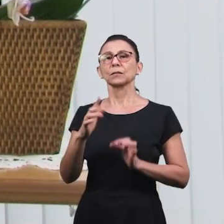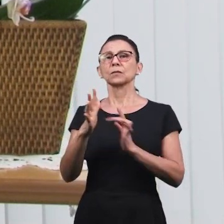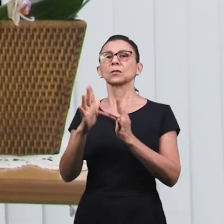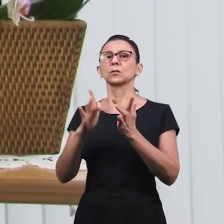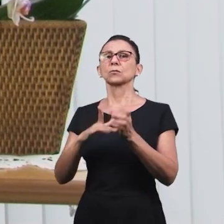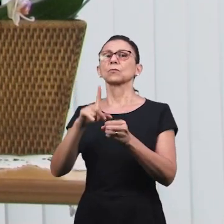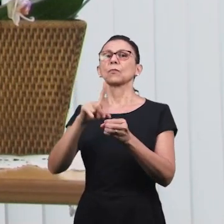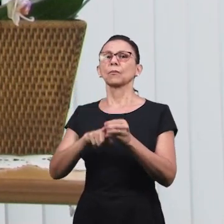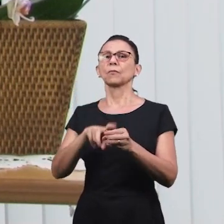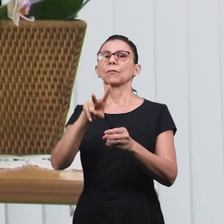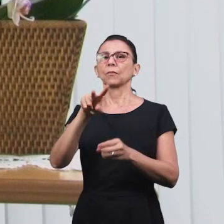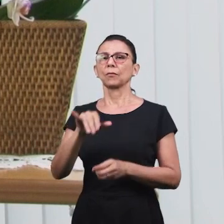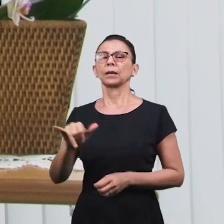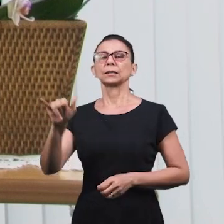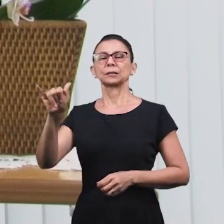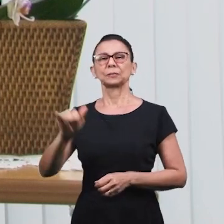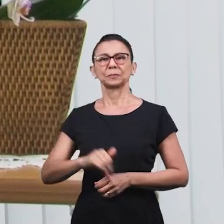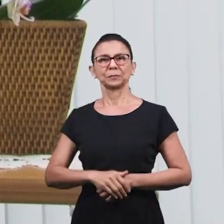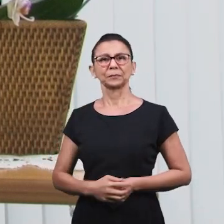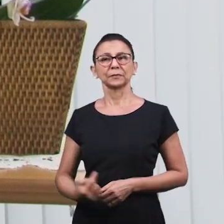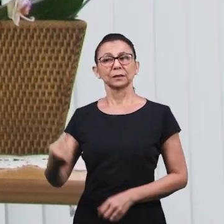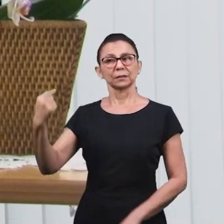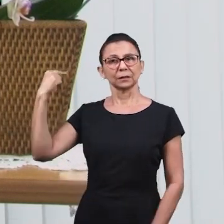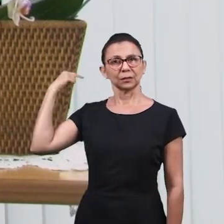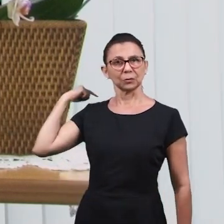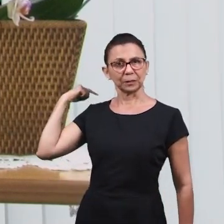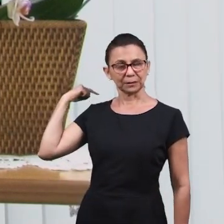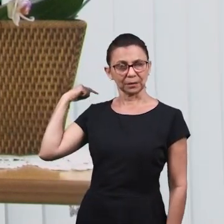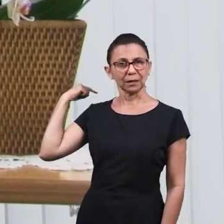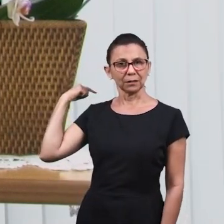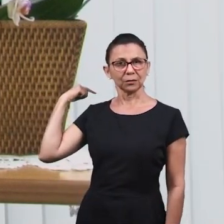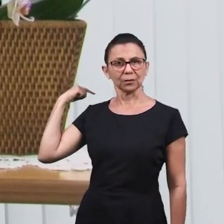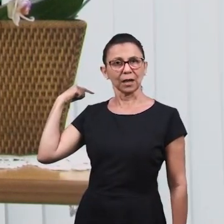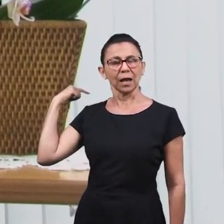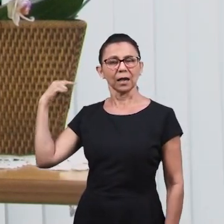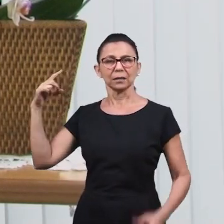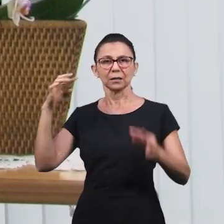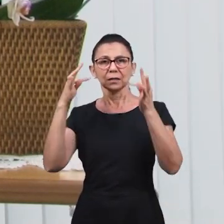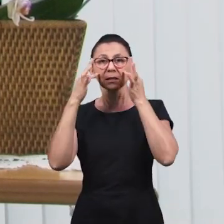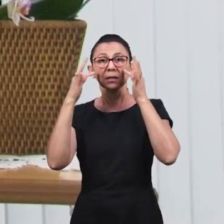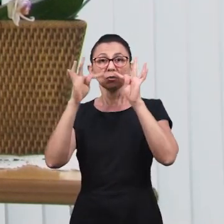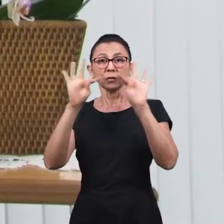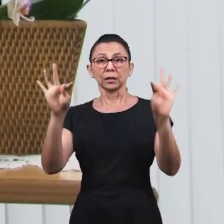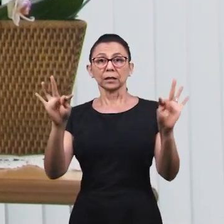que c'est « Il reviendra ». Loué soit le nom du Seigneur.